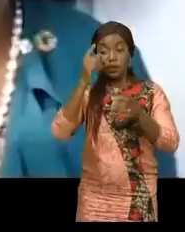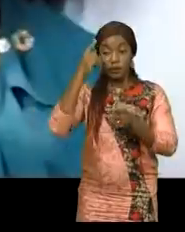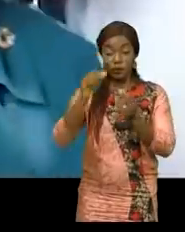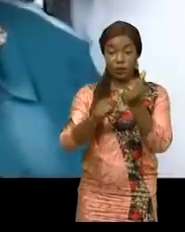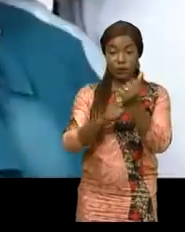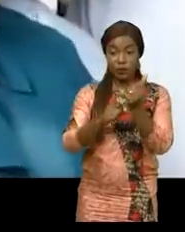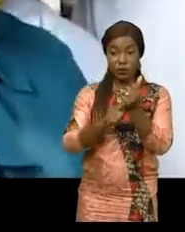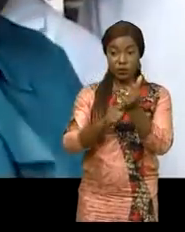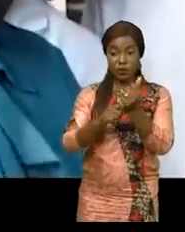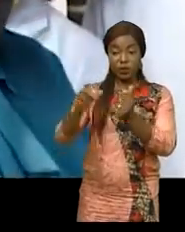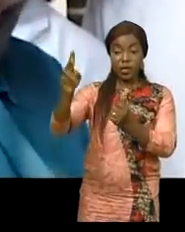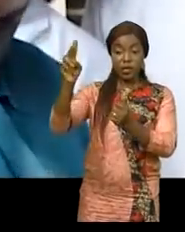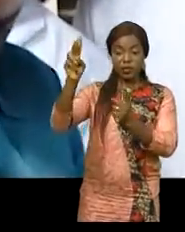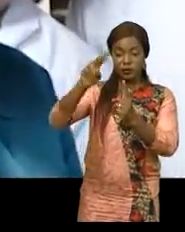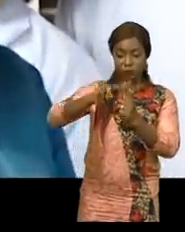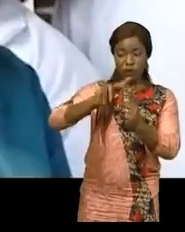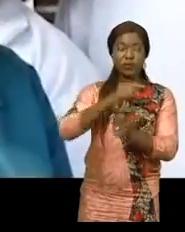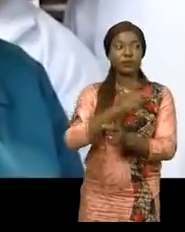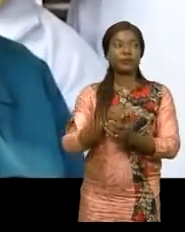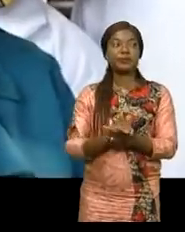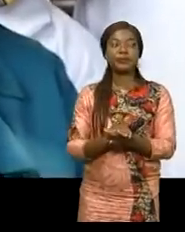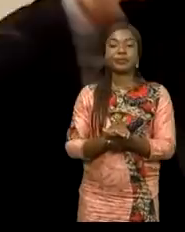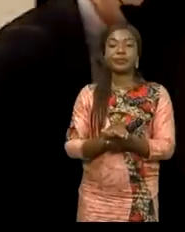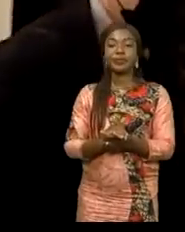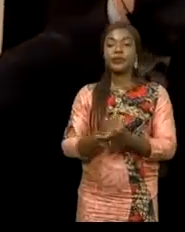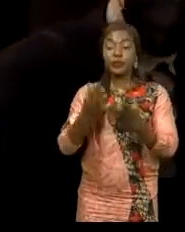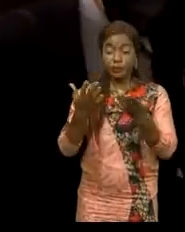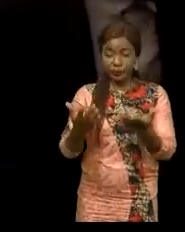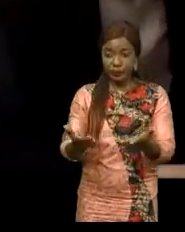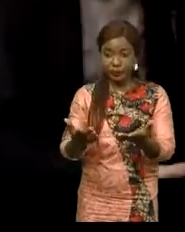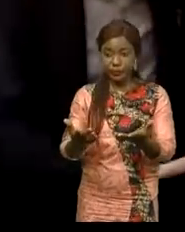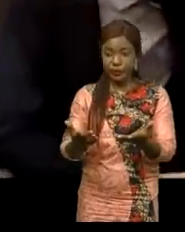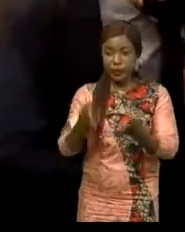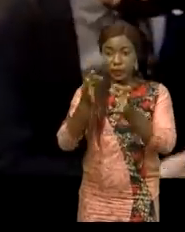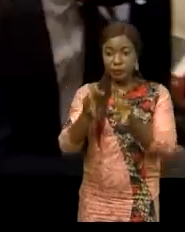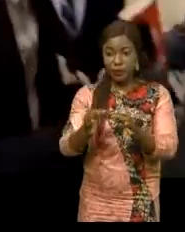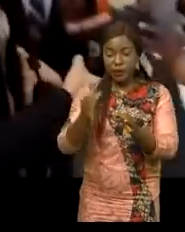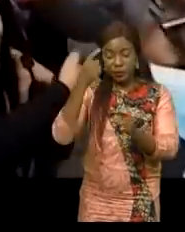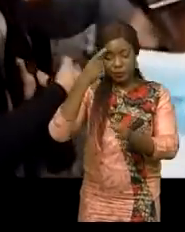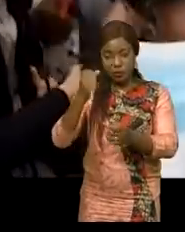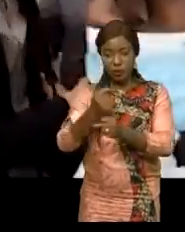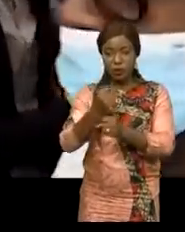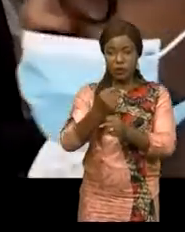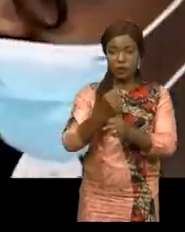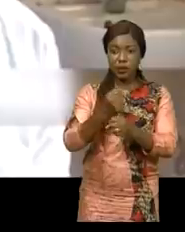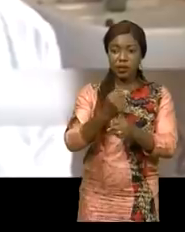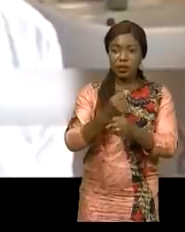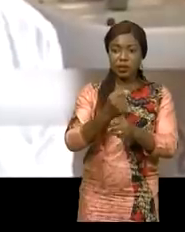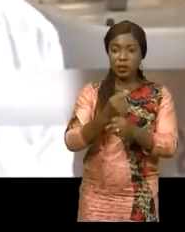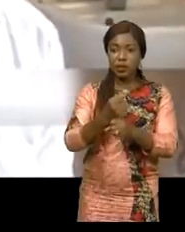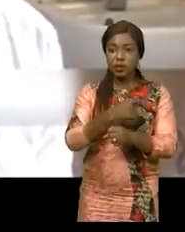dr nathalie à cannes n a pu avoir des explications et comprendre le fonctionnement de cette structure